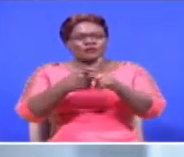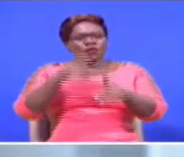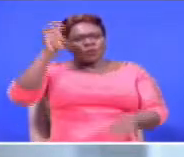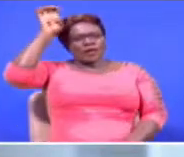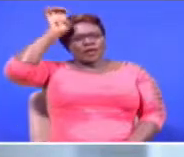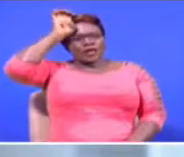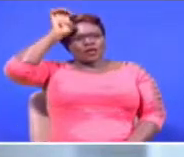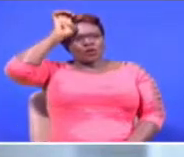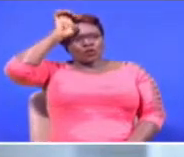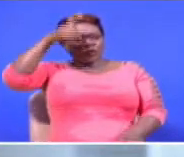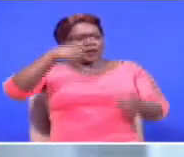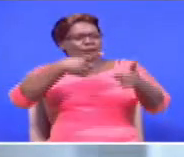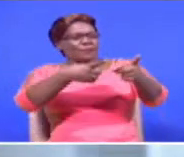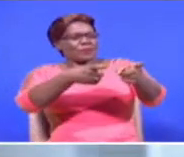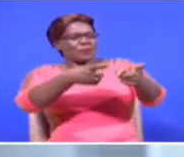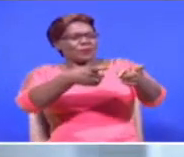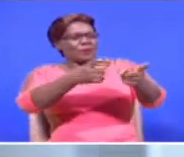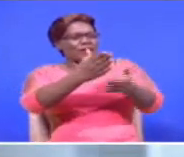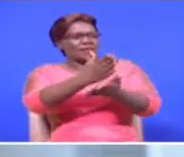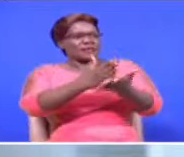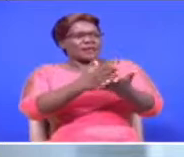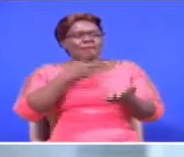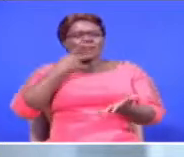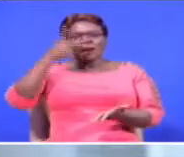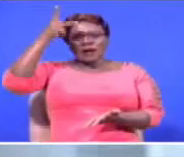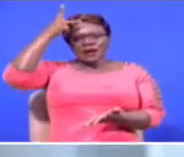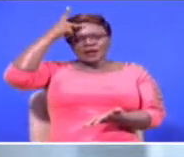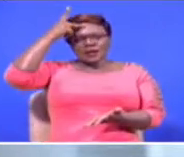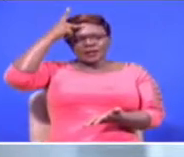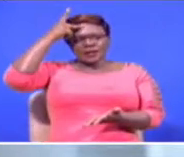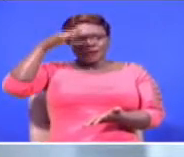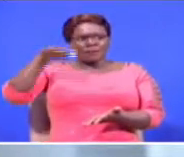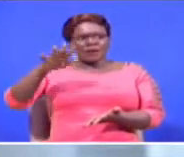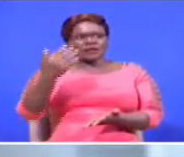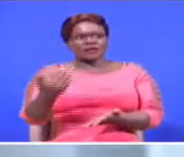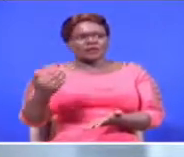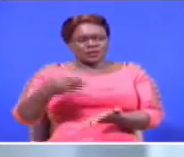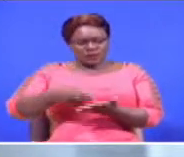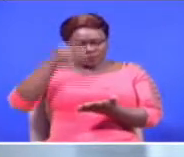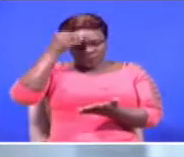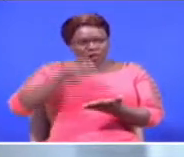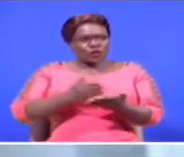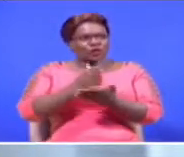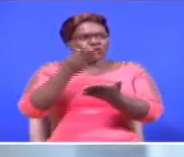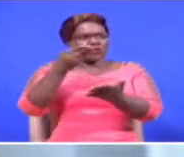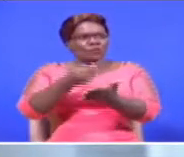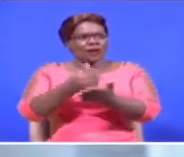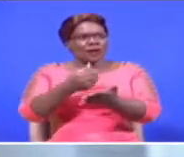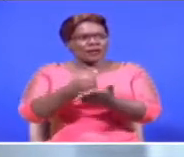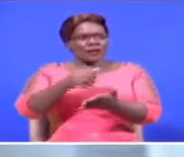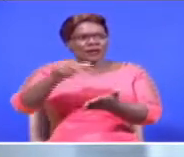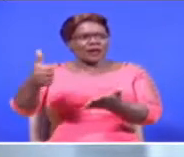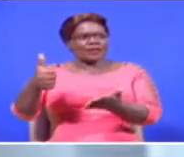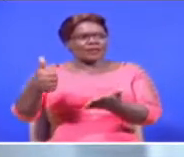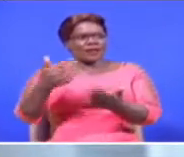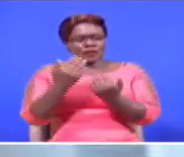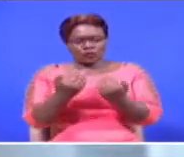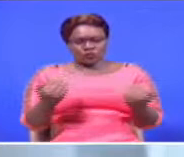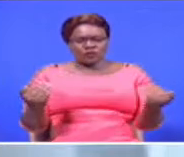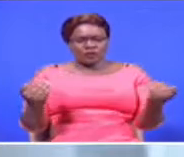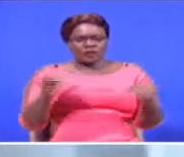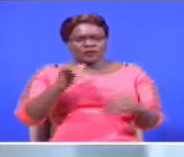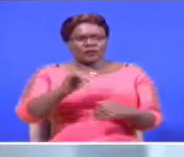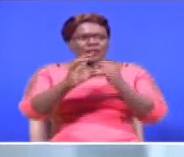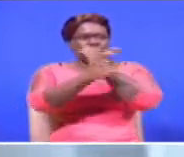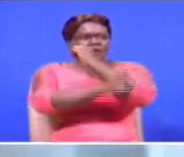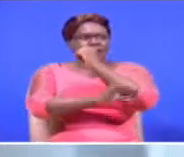hiyo sasa wamelimbikiza lawama kwa baadhi ya wazazi ambao watoto wao walisomeshwa kupitia fedha za wanafunzi wengine ambao wamesalia